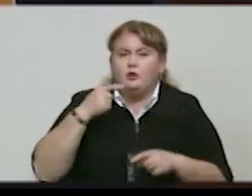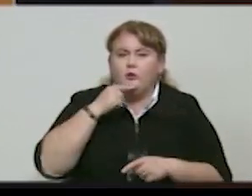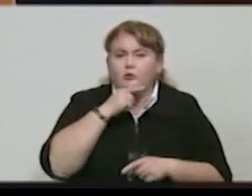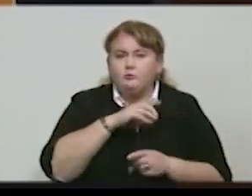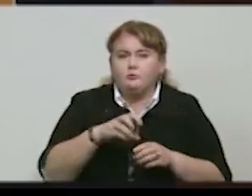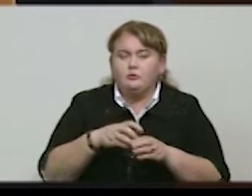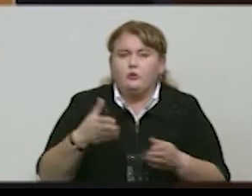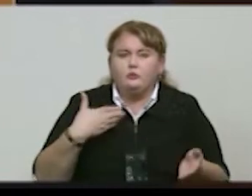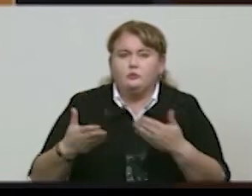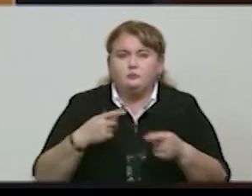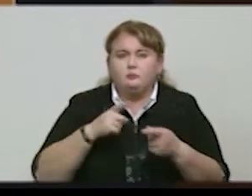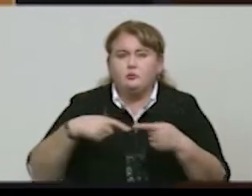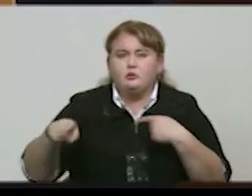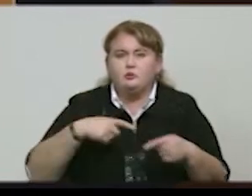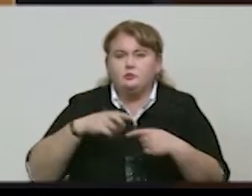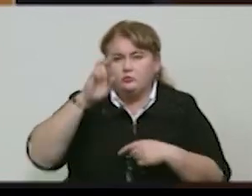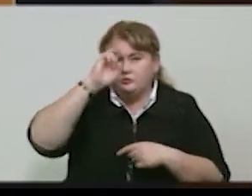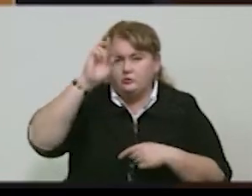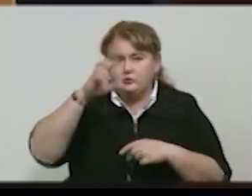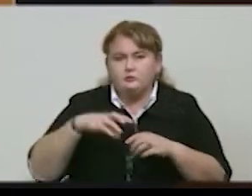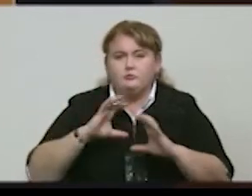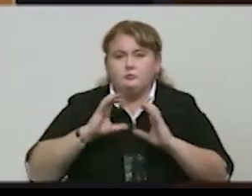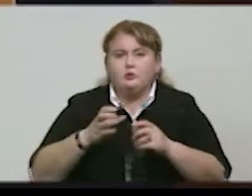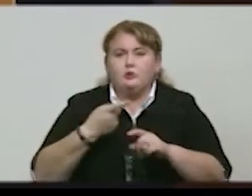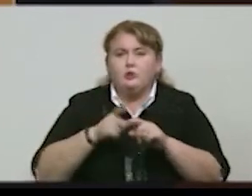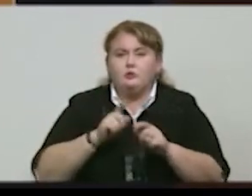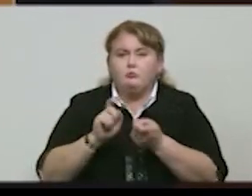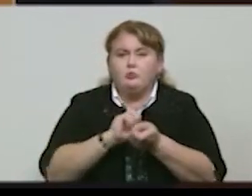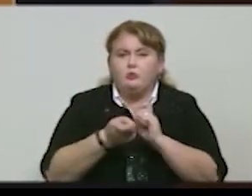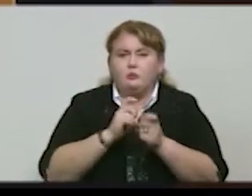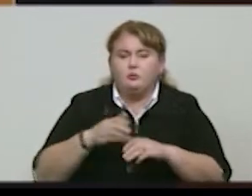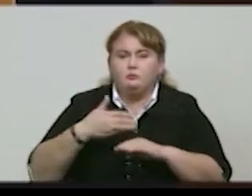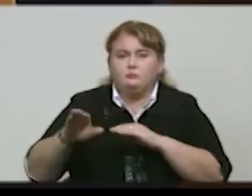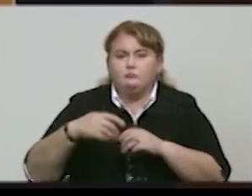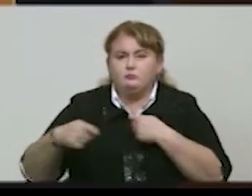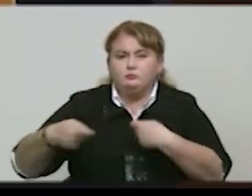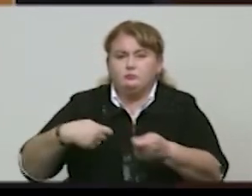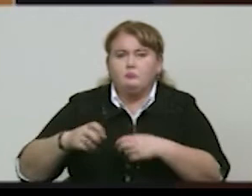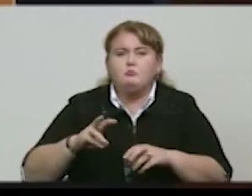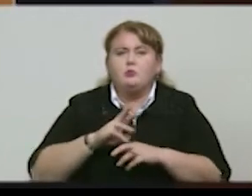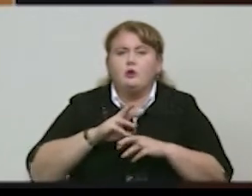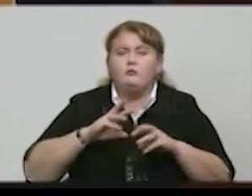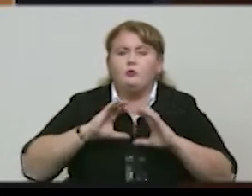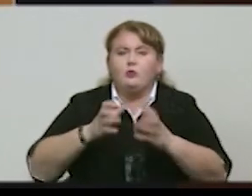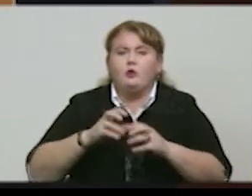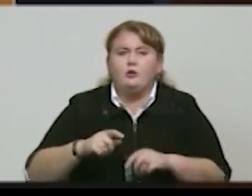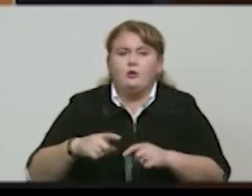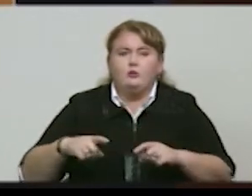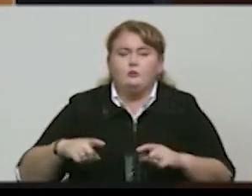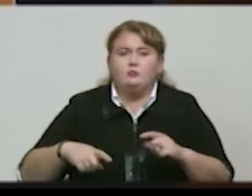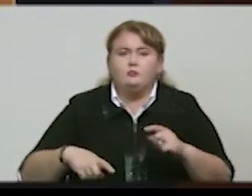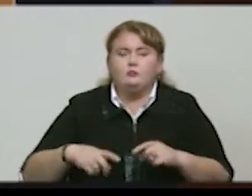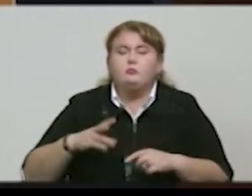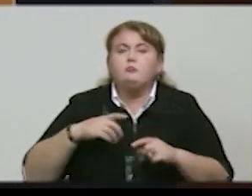экономических отношений между государствами мира, это борьба за рынок сбыта и мировое лидерство, это